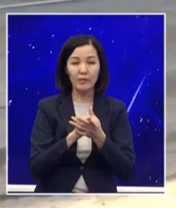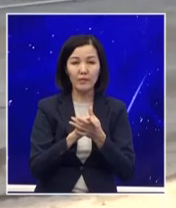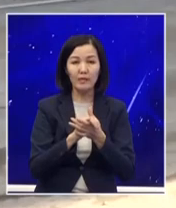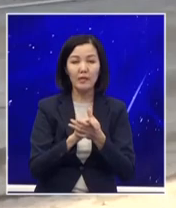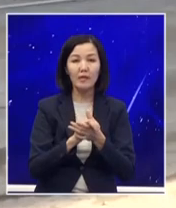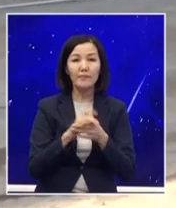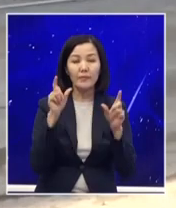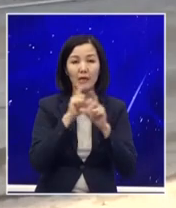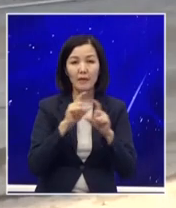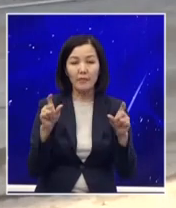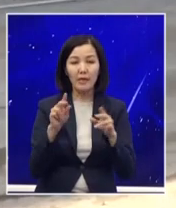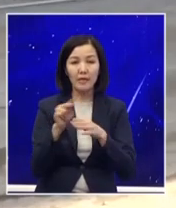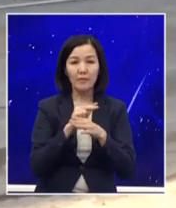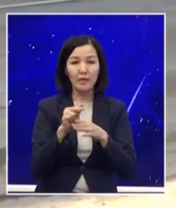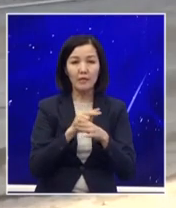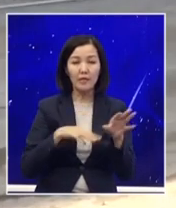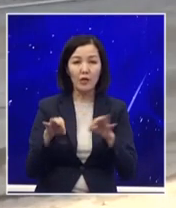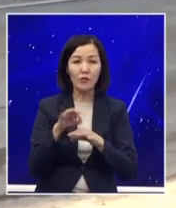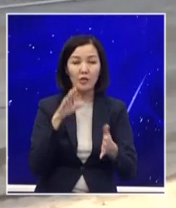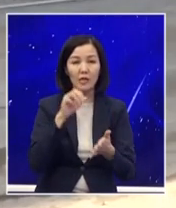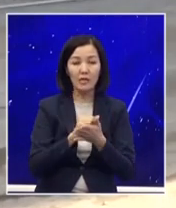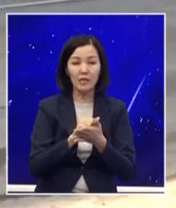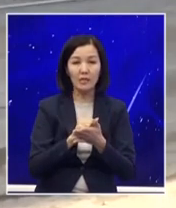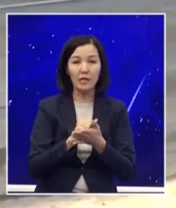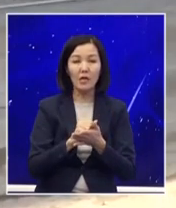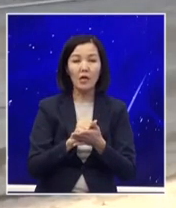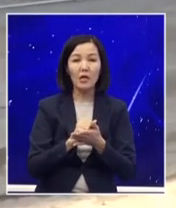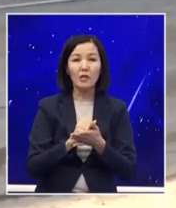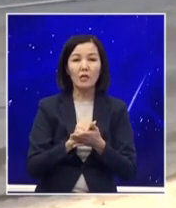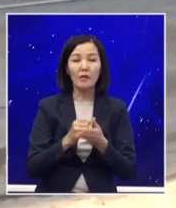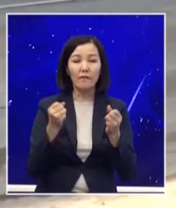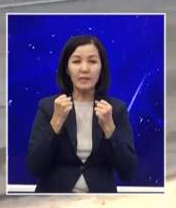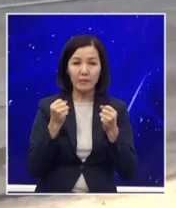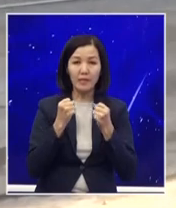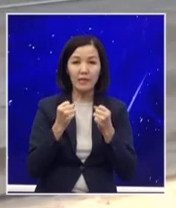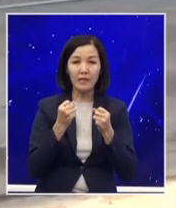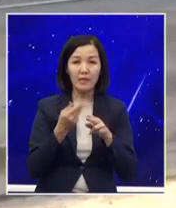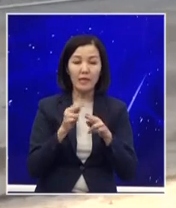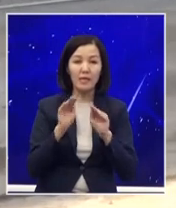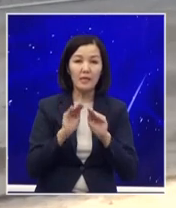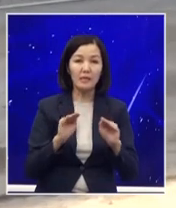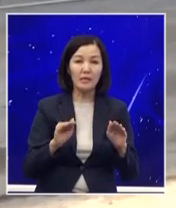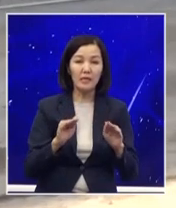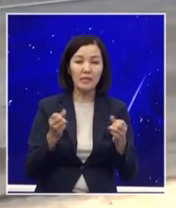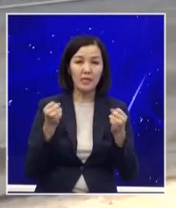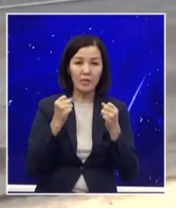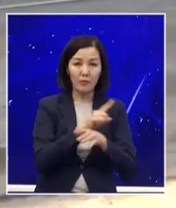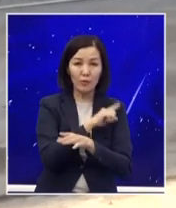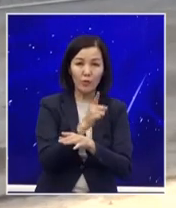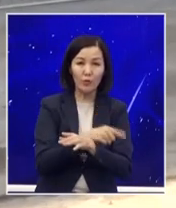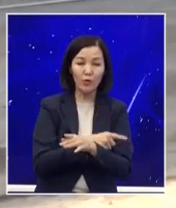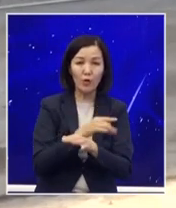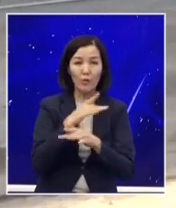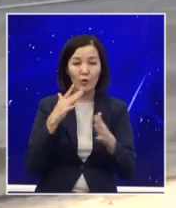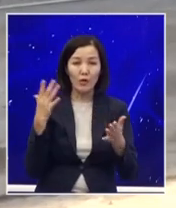Объект ремонтируется по программе «Дорожная карта занятости». Стоит отметить, что воспитанники этого учреждения – талантливые спортсмены, приносящие множество наград